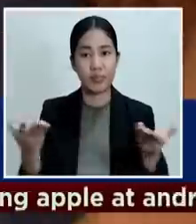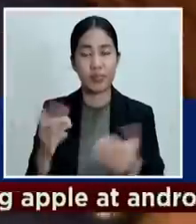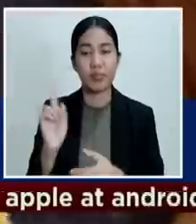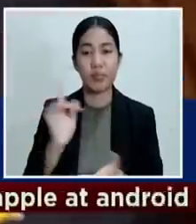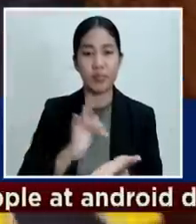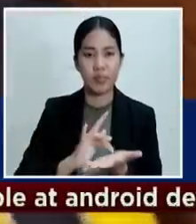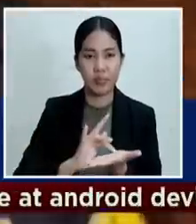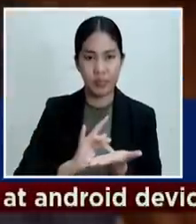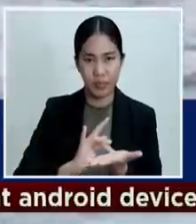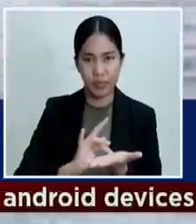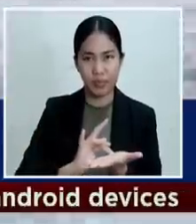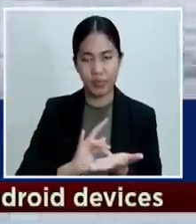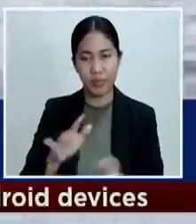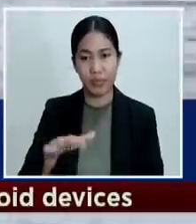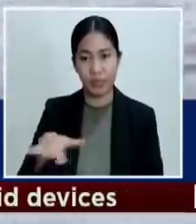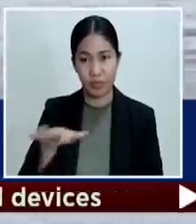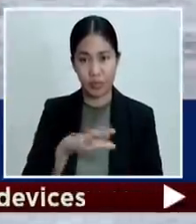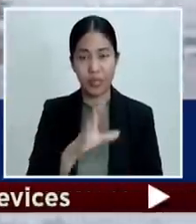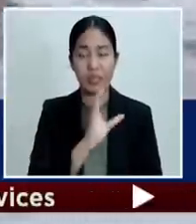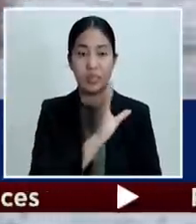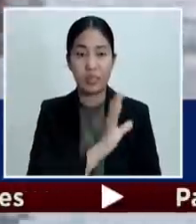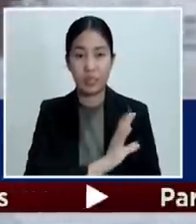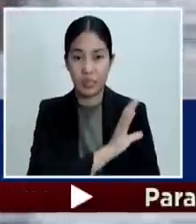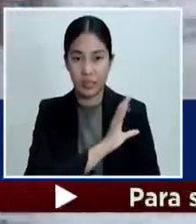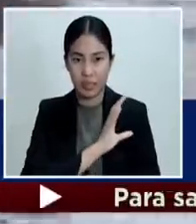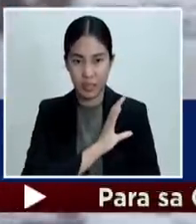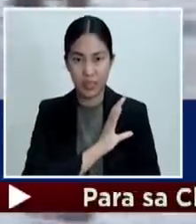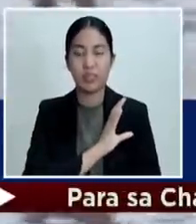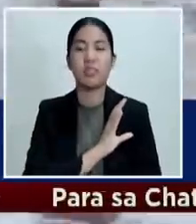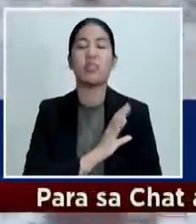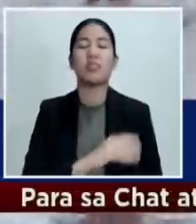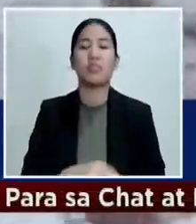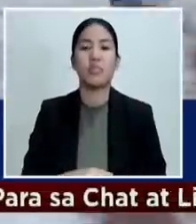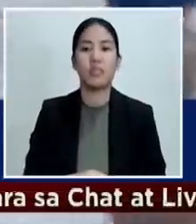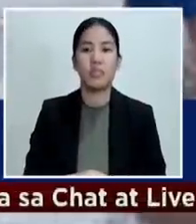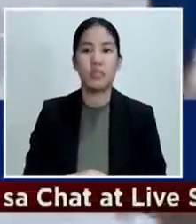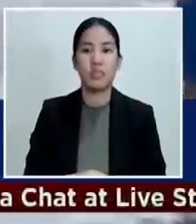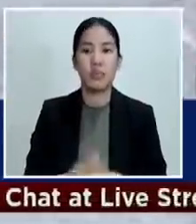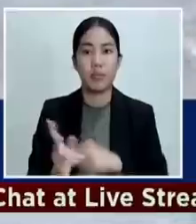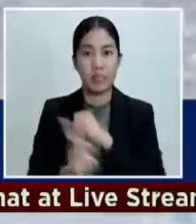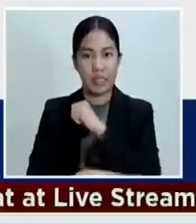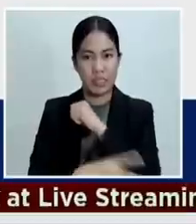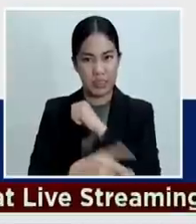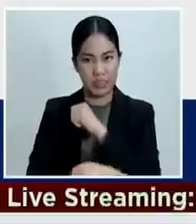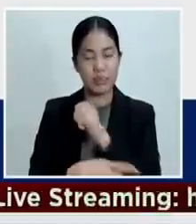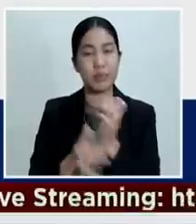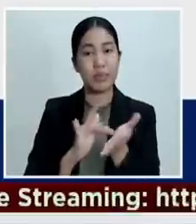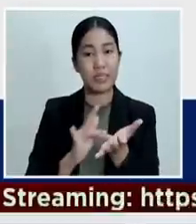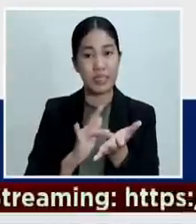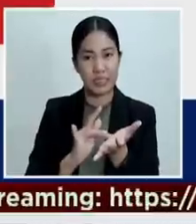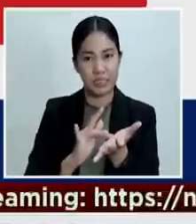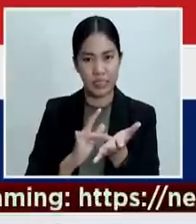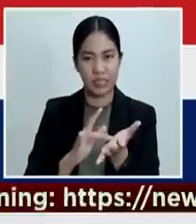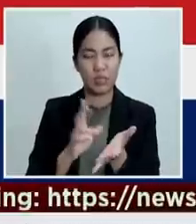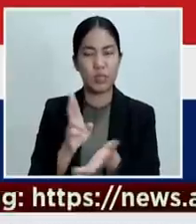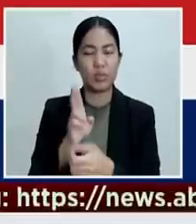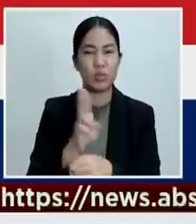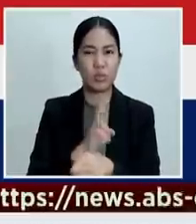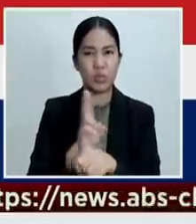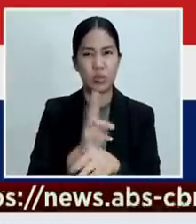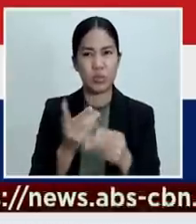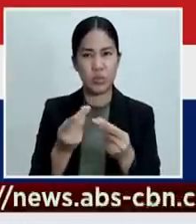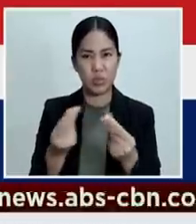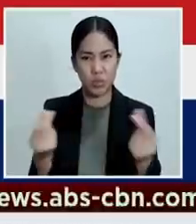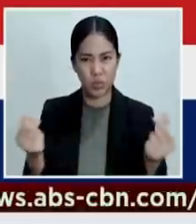sa rural health centers at district hospitals sa probinsya na gamot kontra alipunga. Siyempre, kailangan maghugas ng